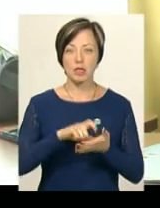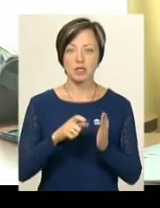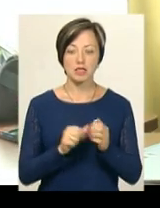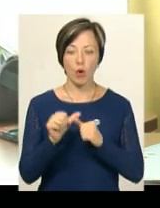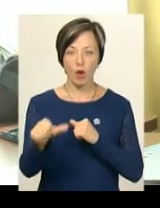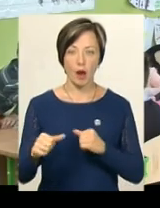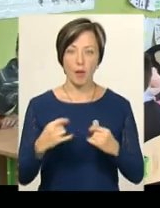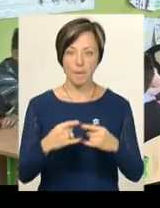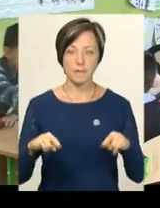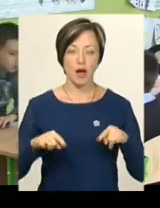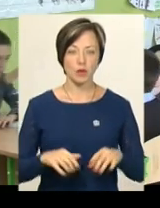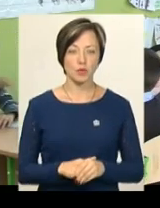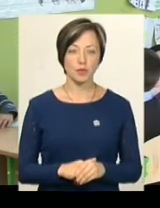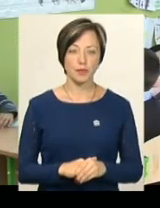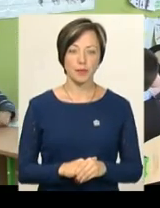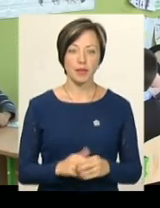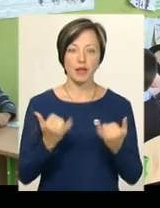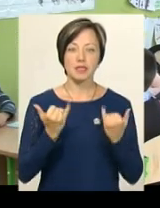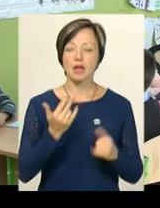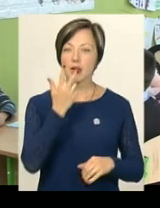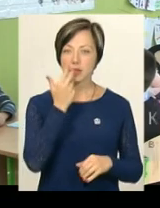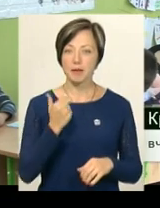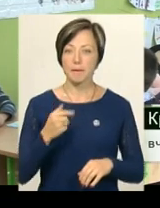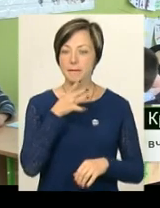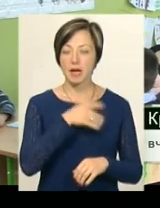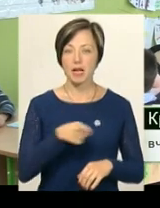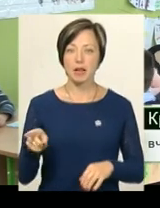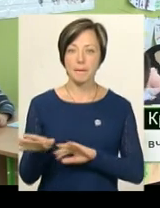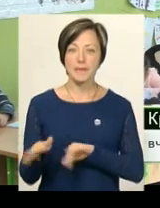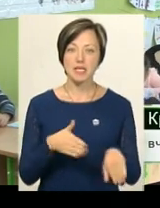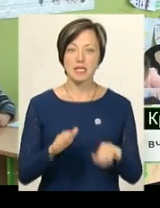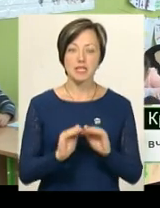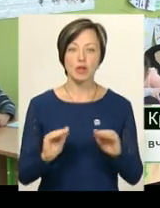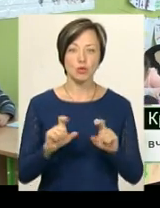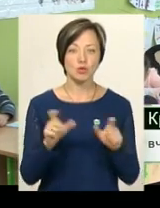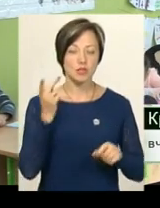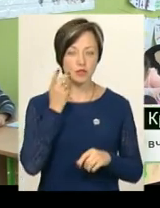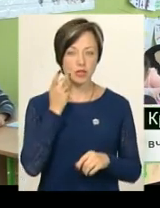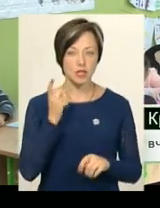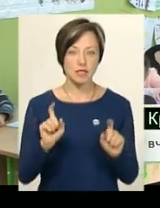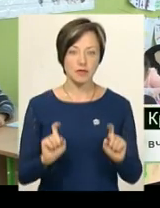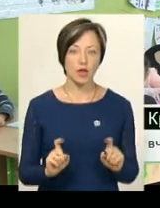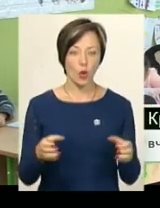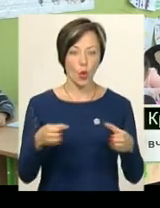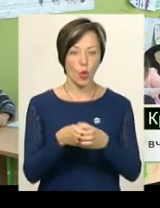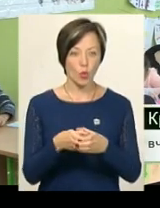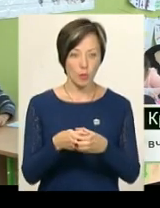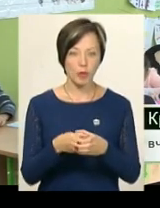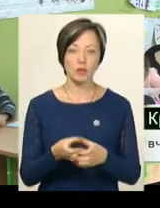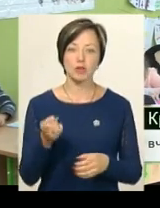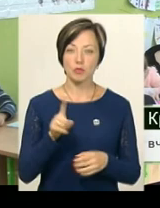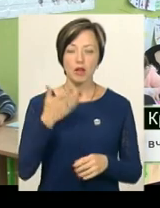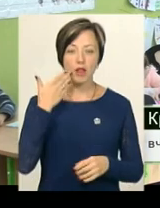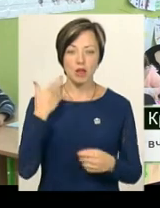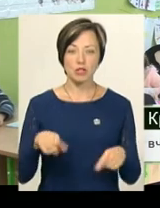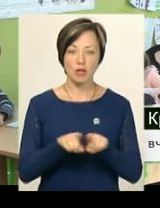окремою партою. В них зараз адаптаційний період після садочка. В садочку вони зазвичай сидять групами. Тому їм